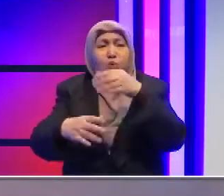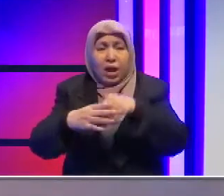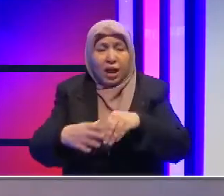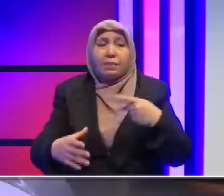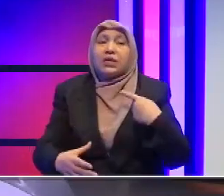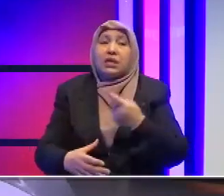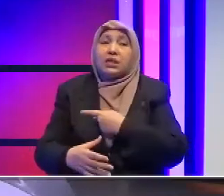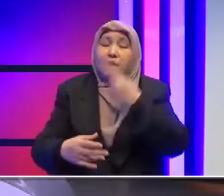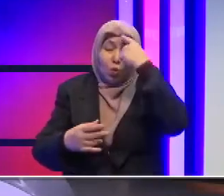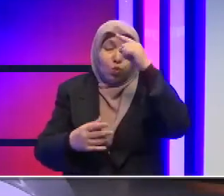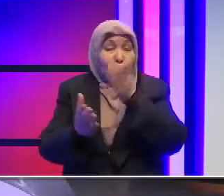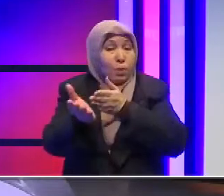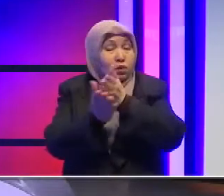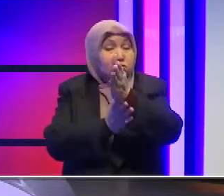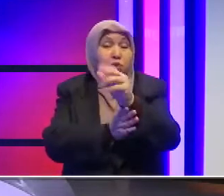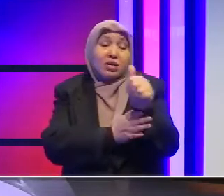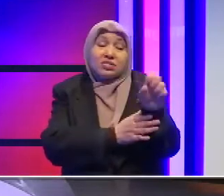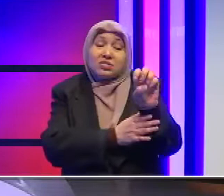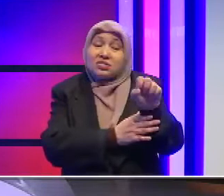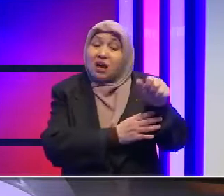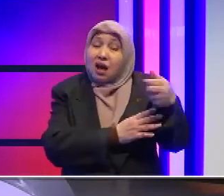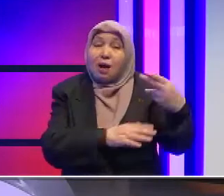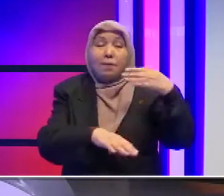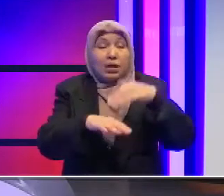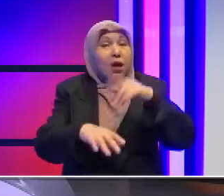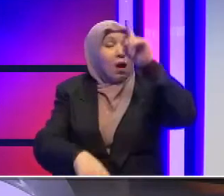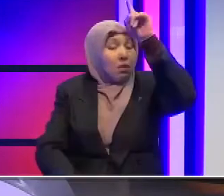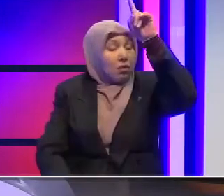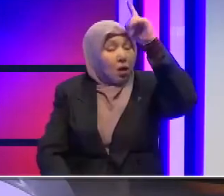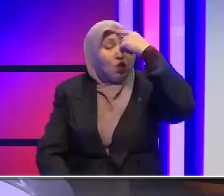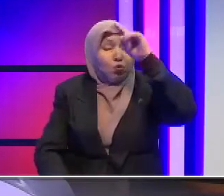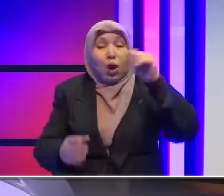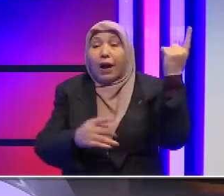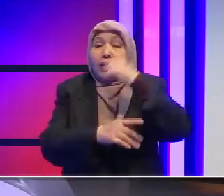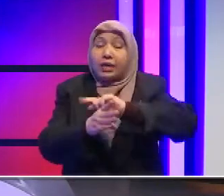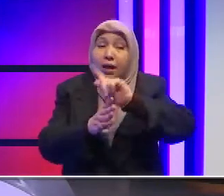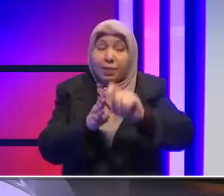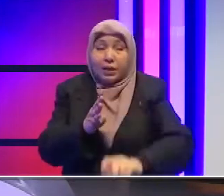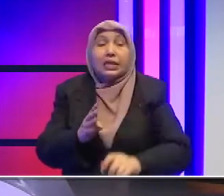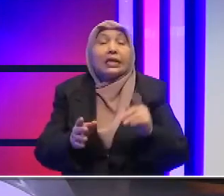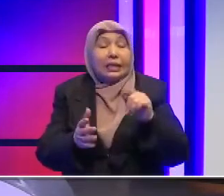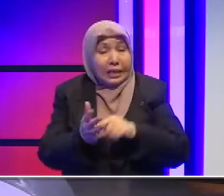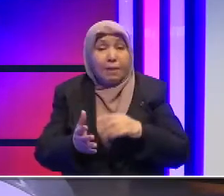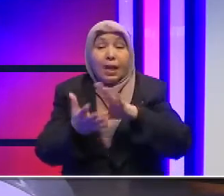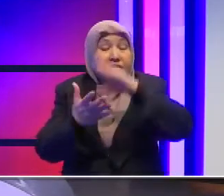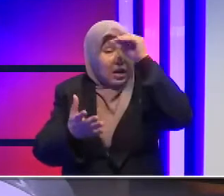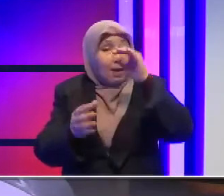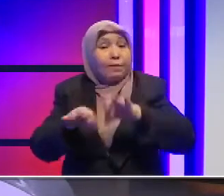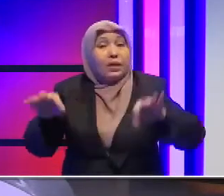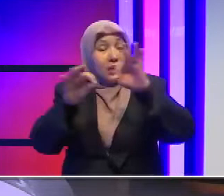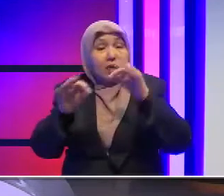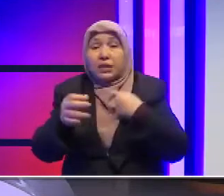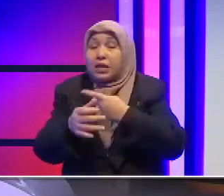kita untuk menuju as-sa'ah, menuju kepada Allah, menuju hari kiamat. Ini pelajaran yang penting dan kita